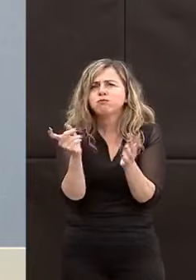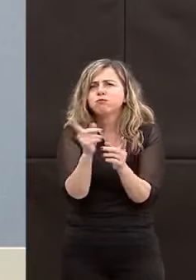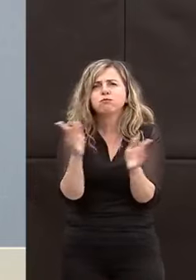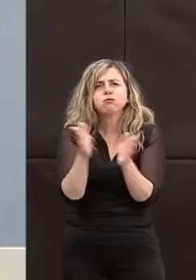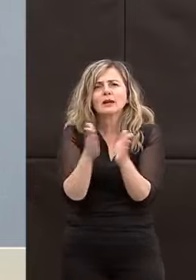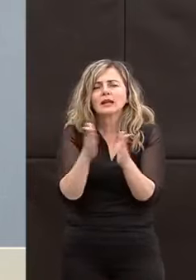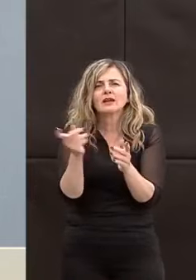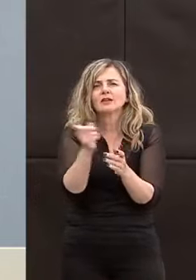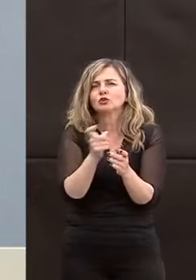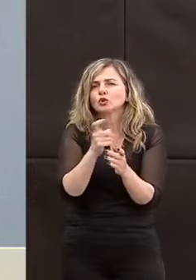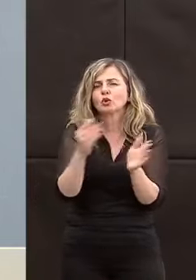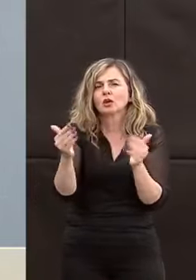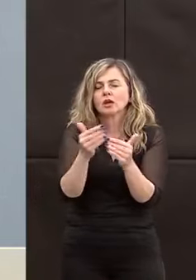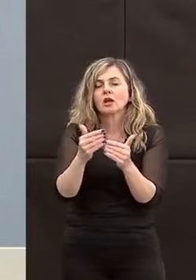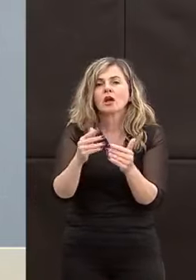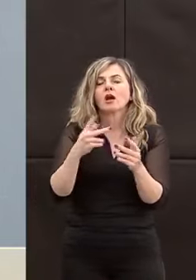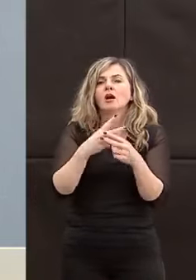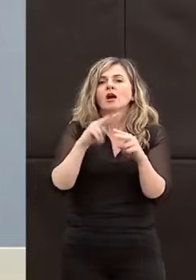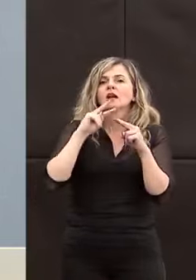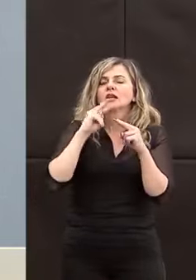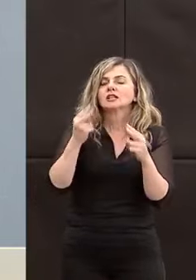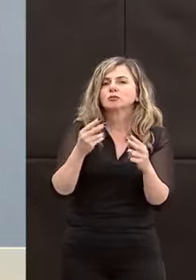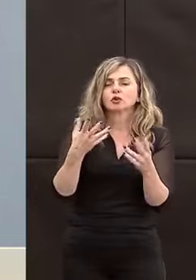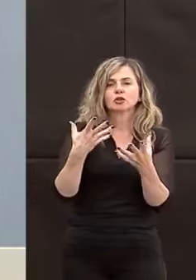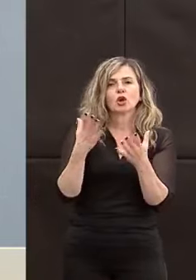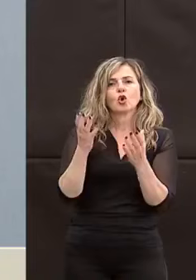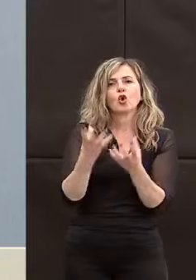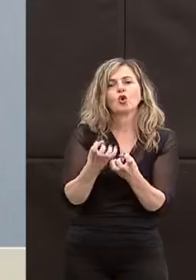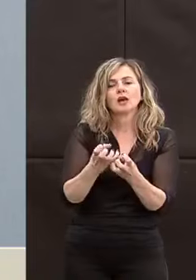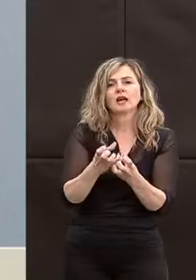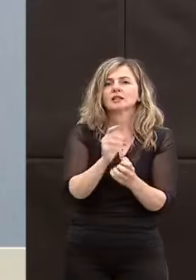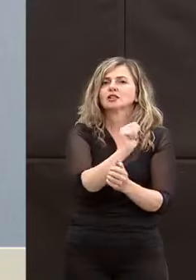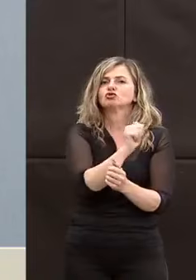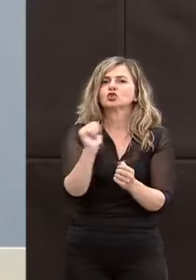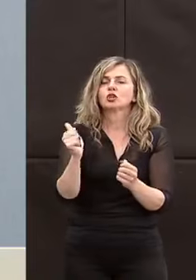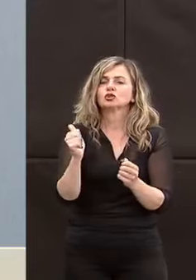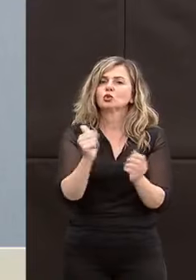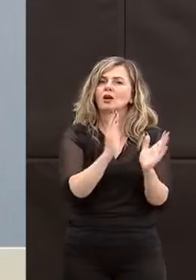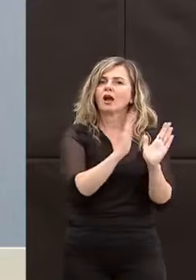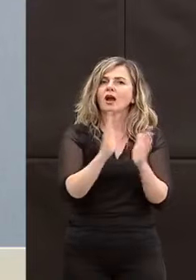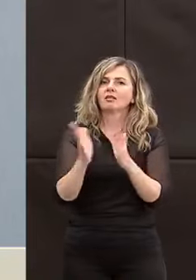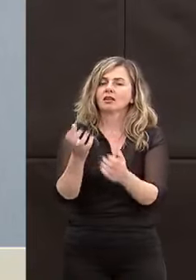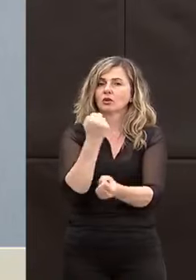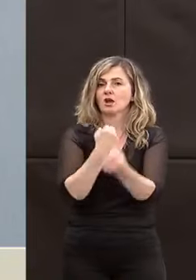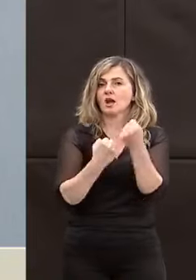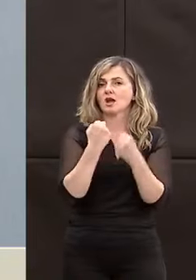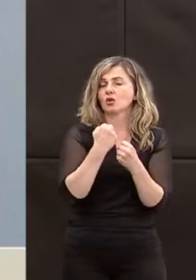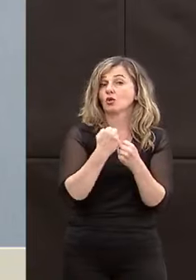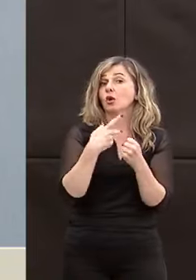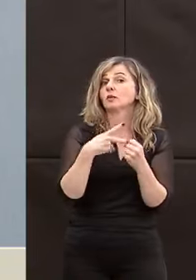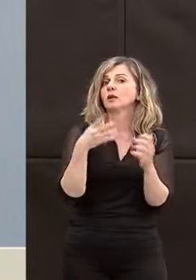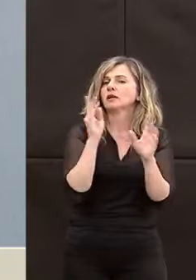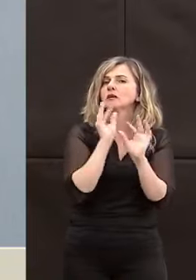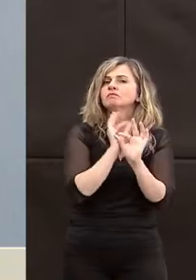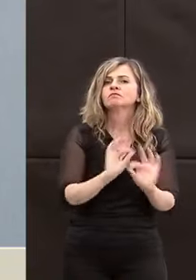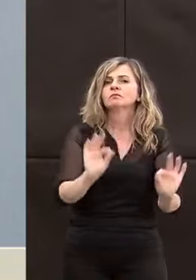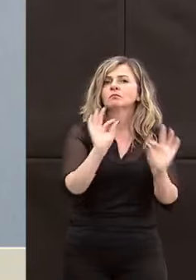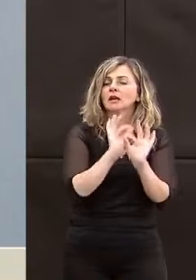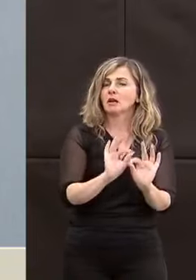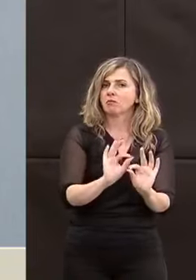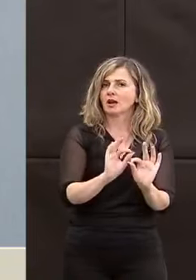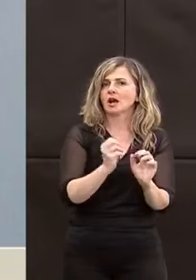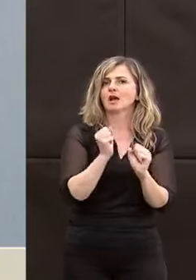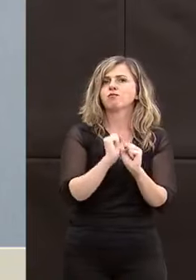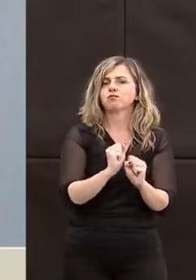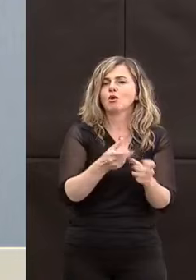risposte più concrete ad ogni categoria economica per prepararla a poter aprire la